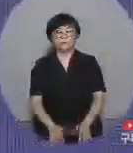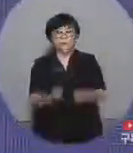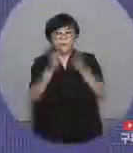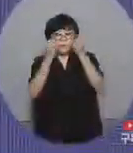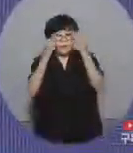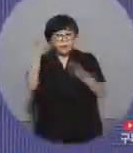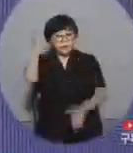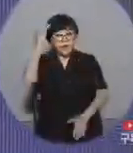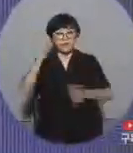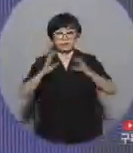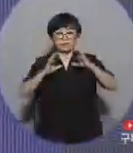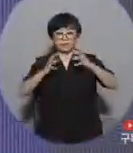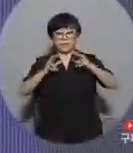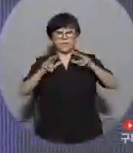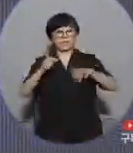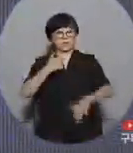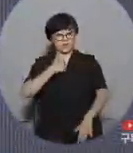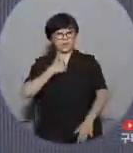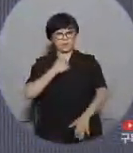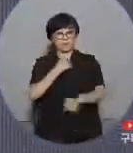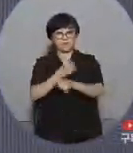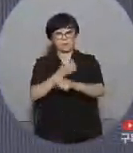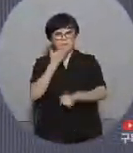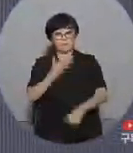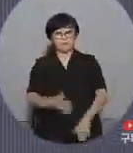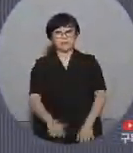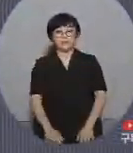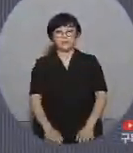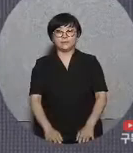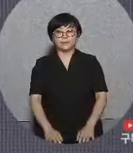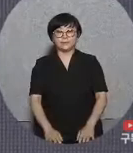새로운 대안 맹구 이제 명은 합니다